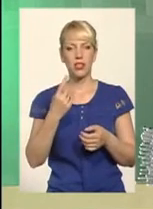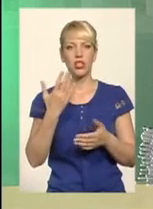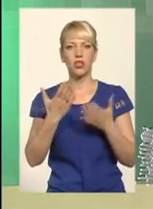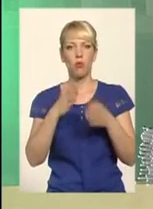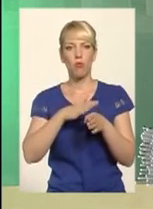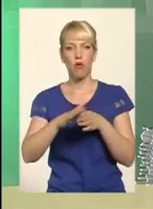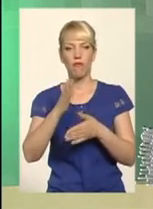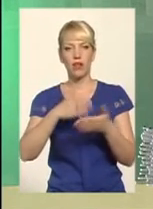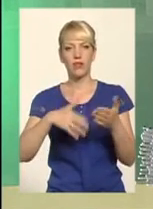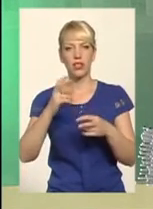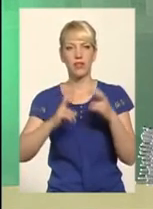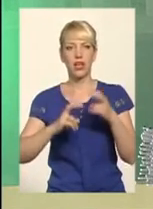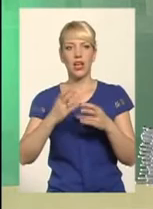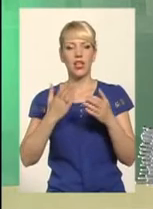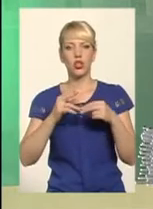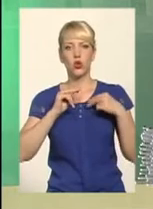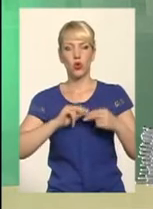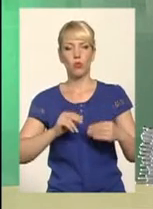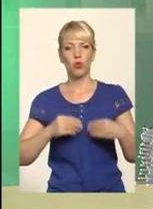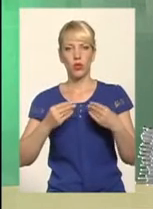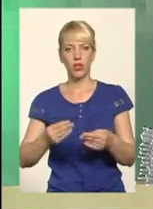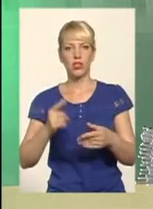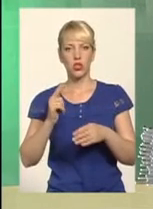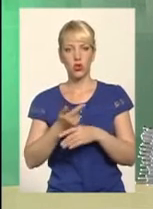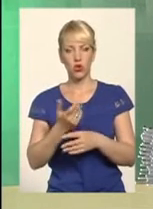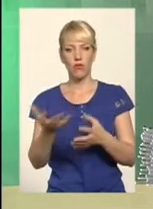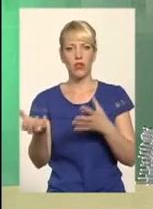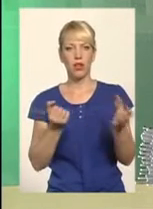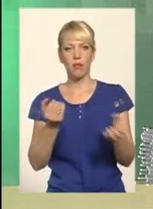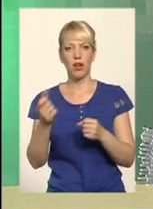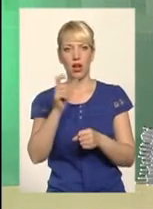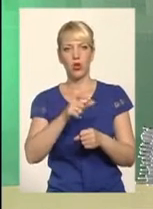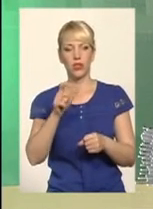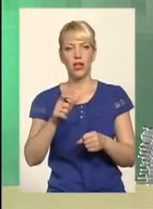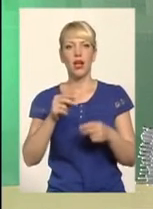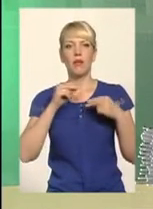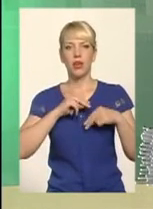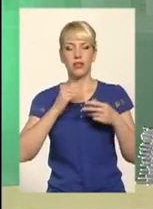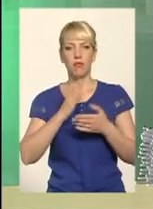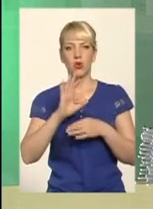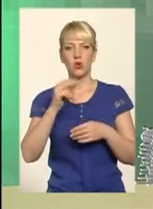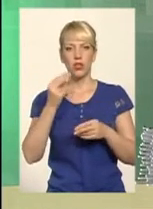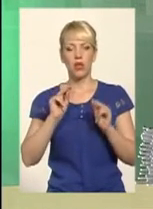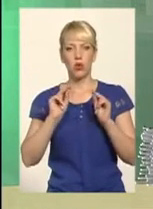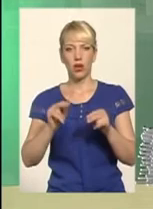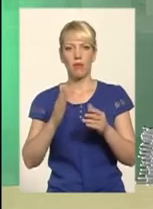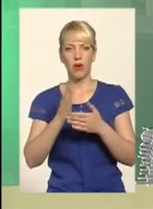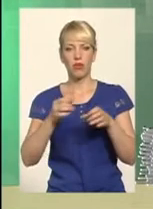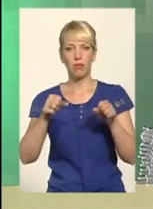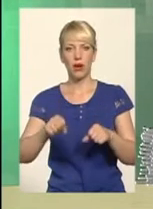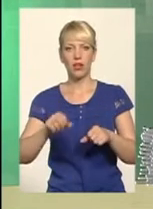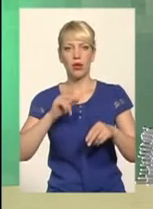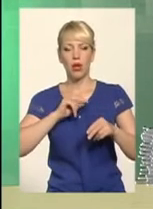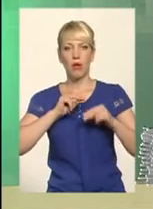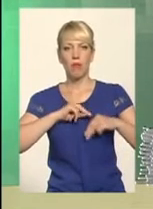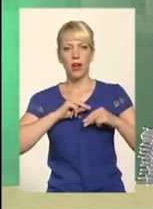ліквідації підприємства, у тому випадку, якщо роботодавець знов здійснює набір працівників, працівники мають соціальну гарантію і право бути